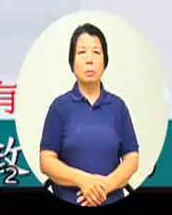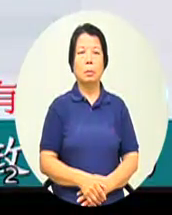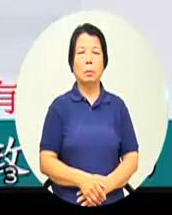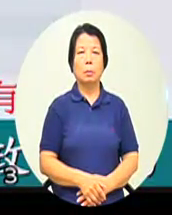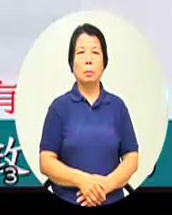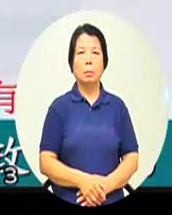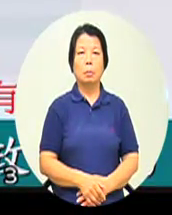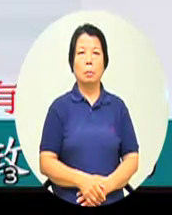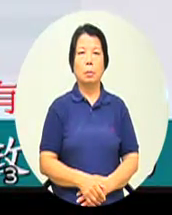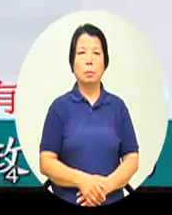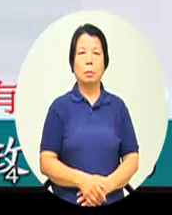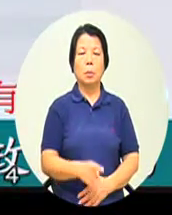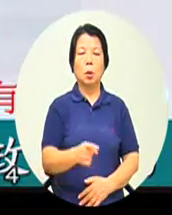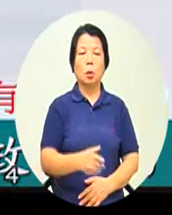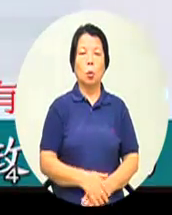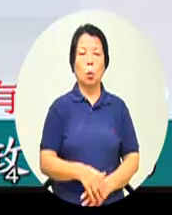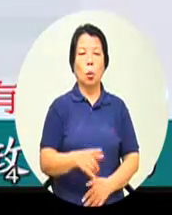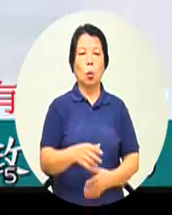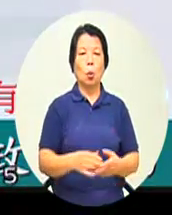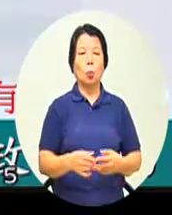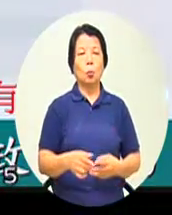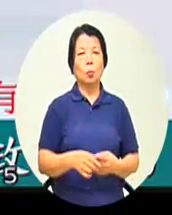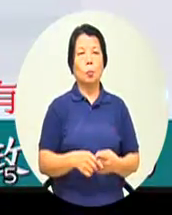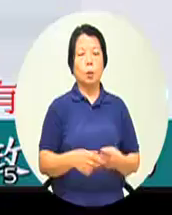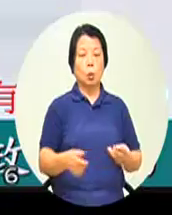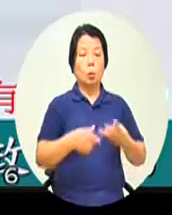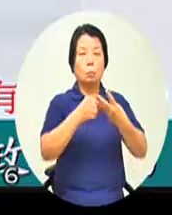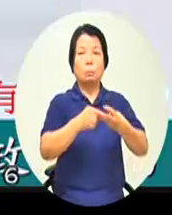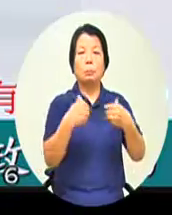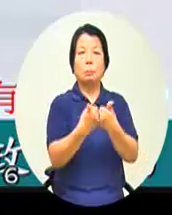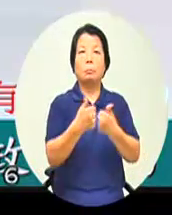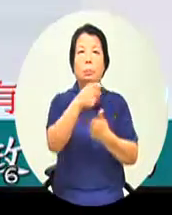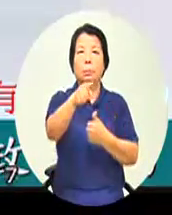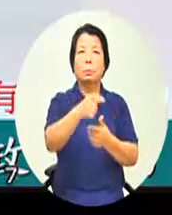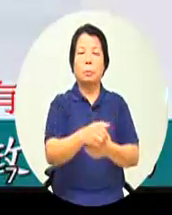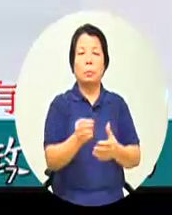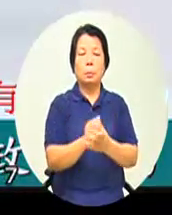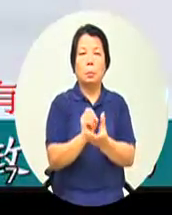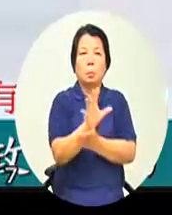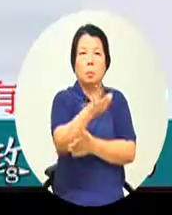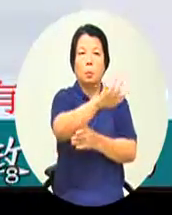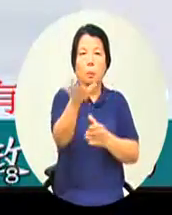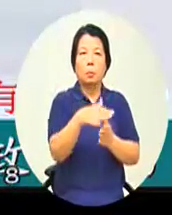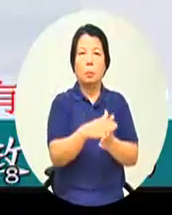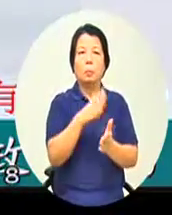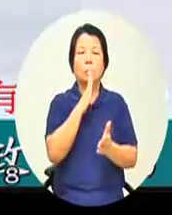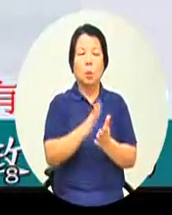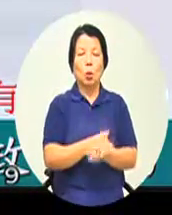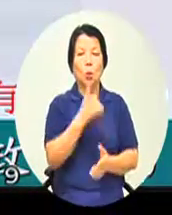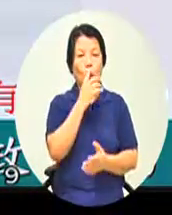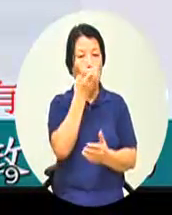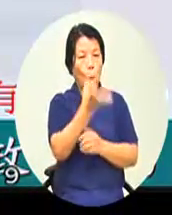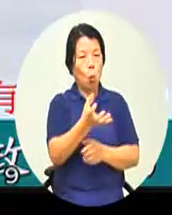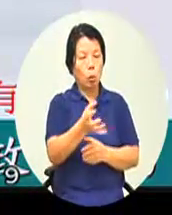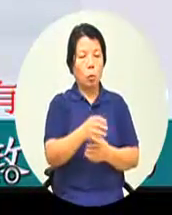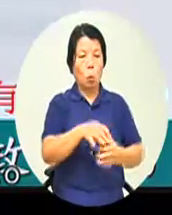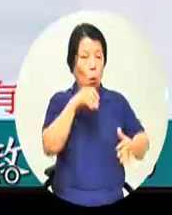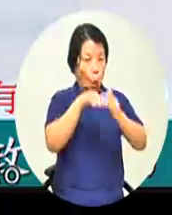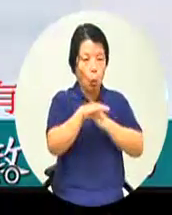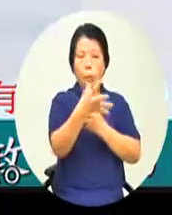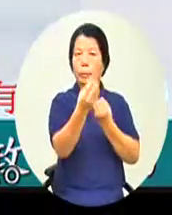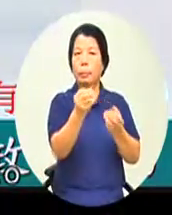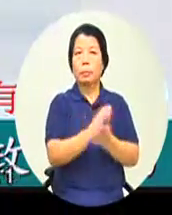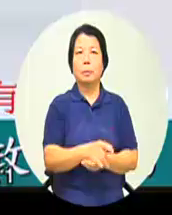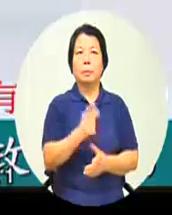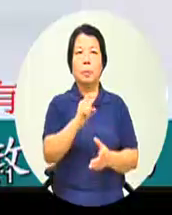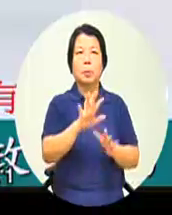啊，这是我点过去，我不玩弄你了。蔡经理25%啦，你看，内蒙啊，伊的食材